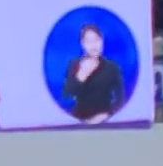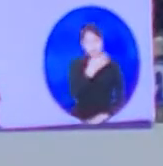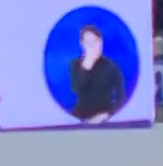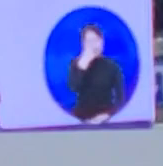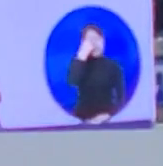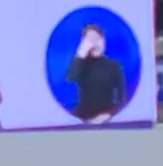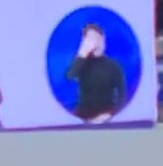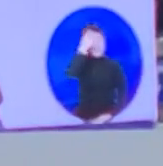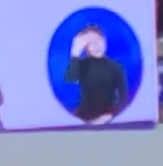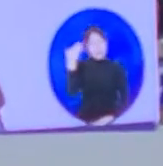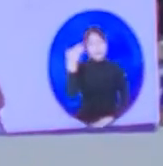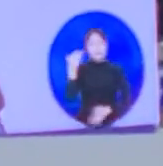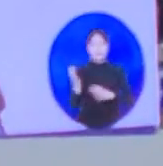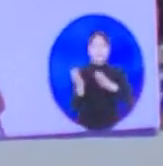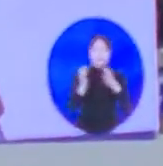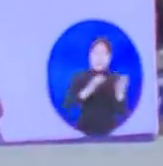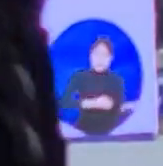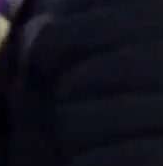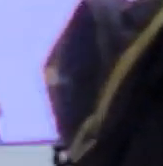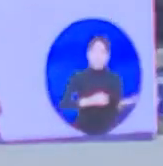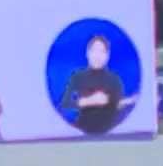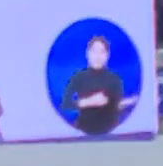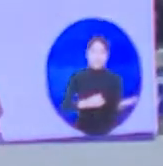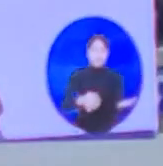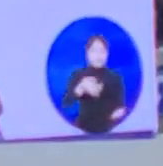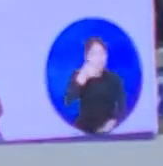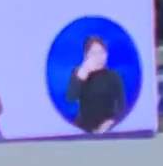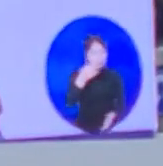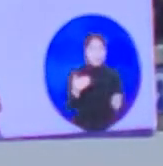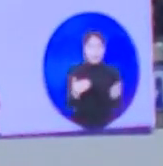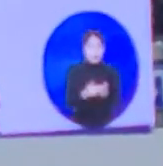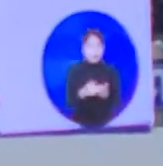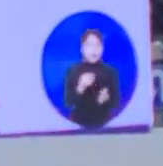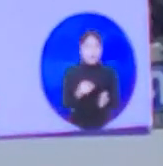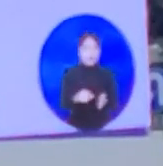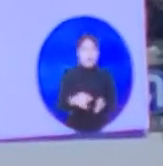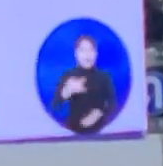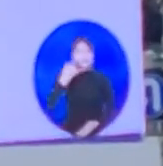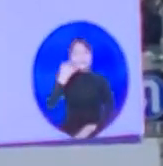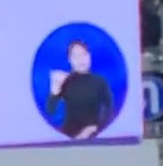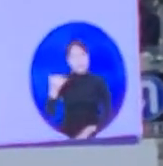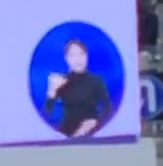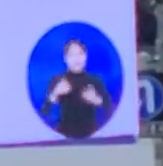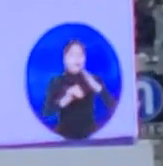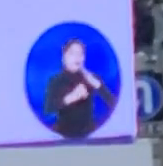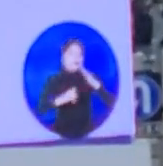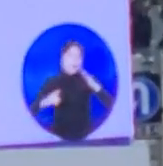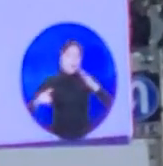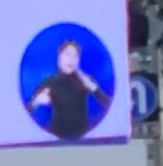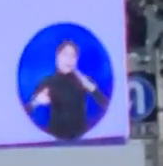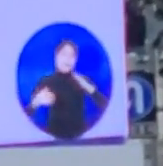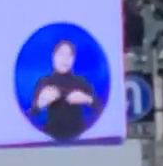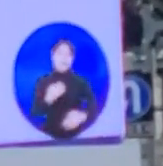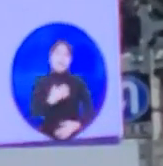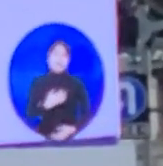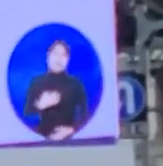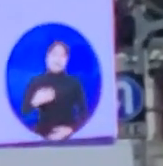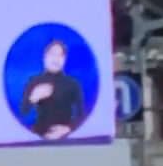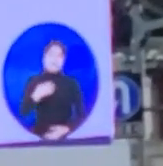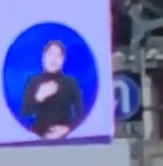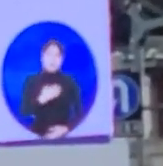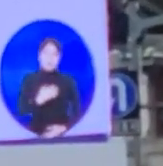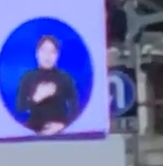방조하기들이여, 그리하여 그 부부들과 가족들의 가슴에 씻을 수